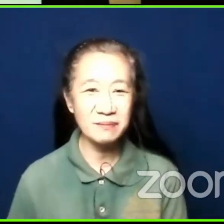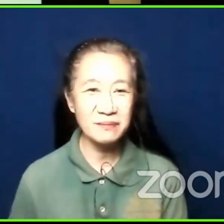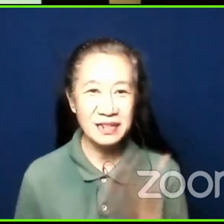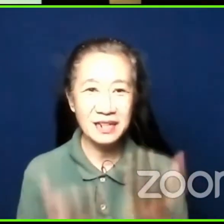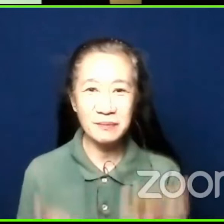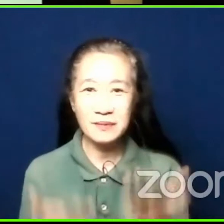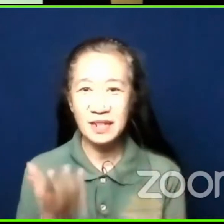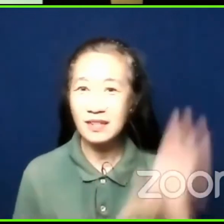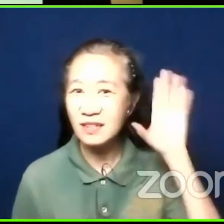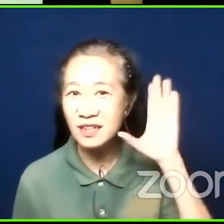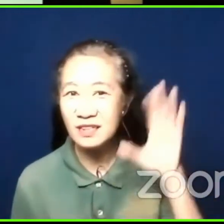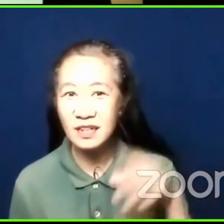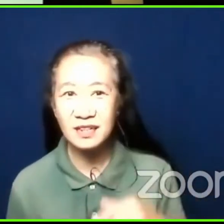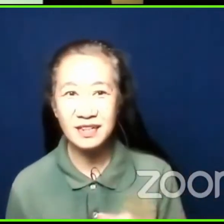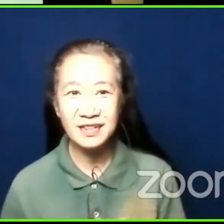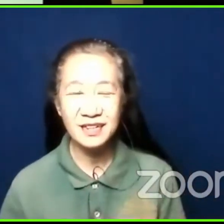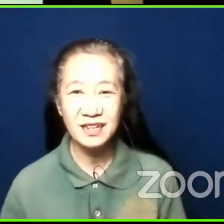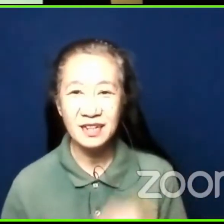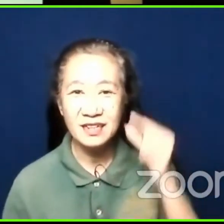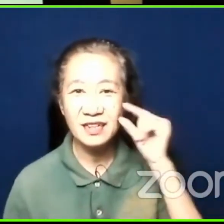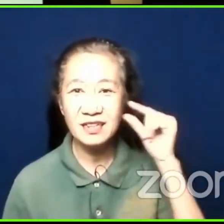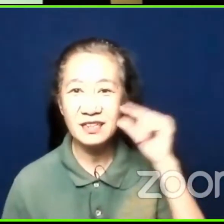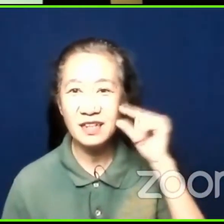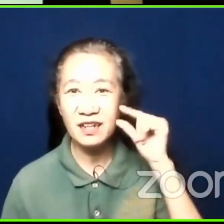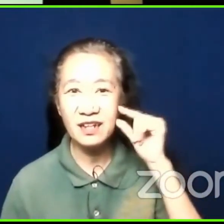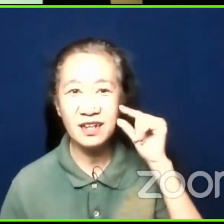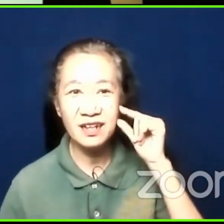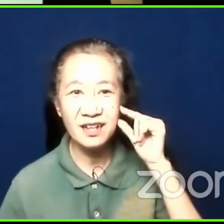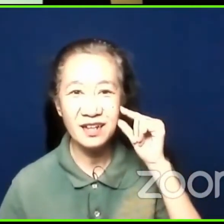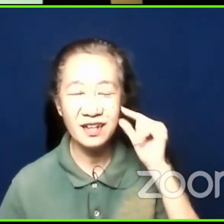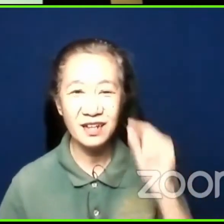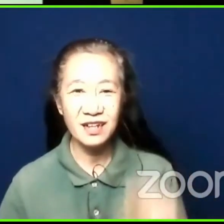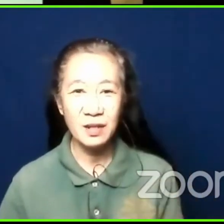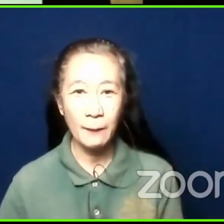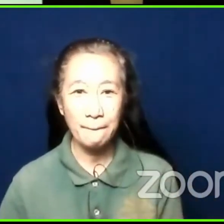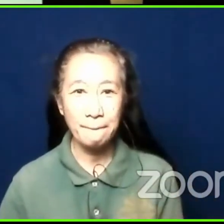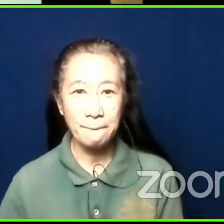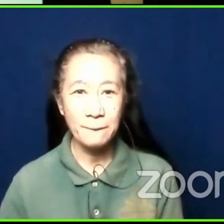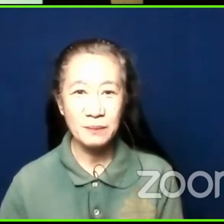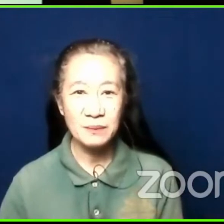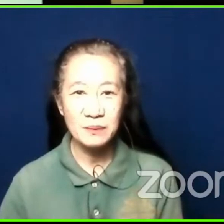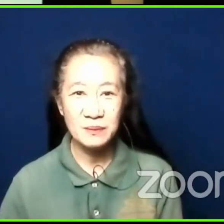naman. Naririnig saan? Okay.